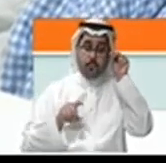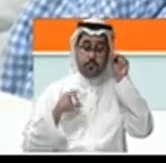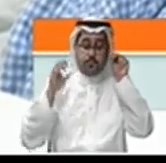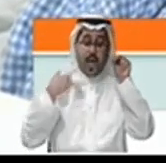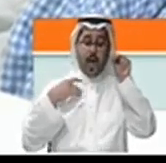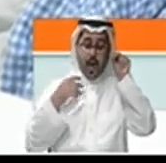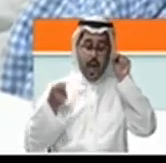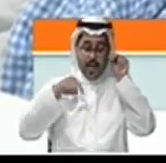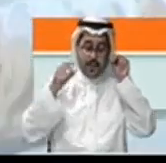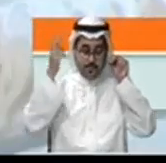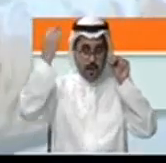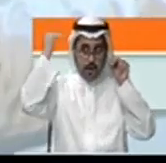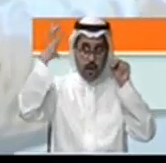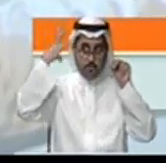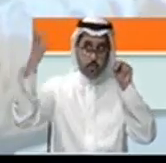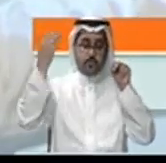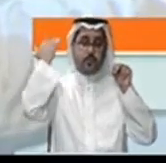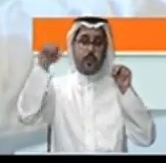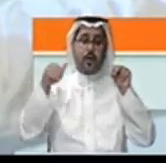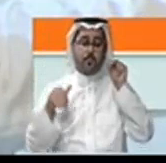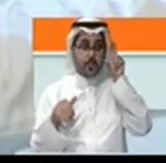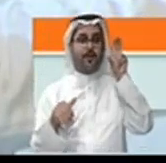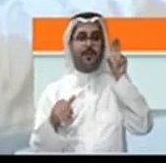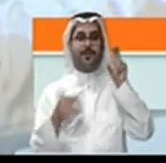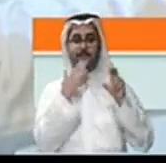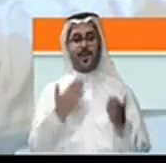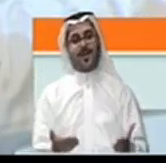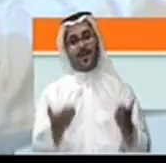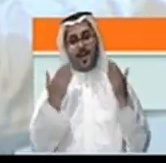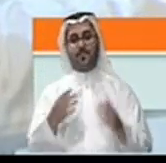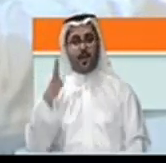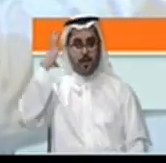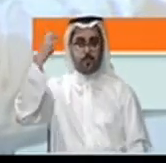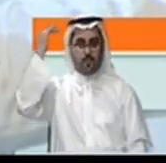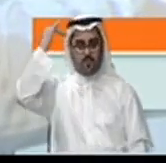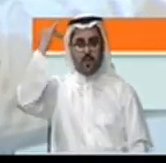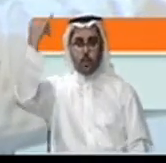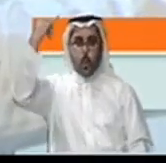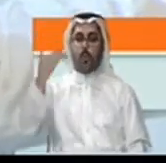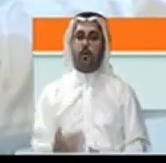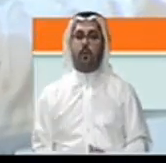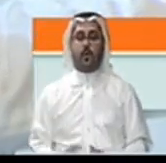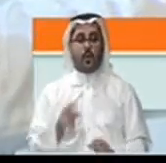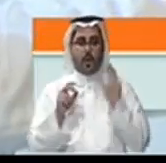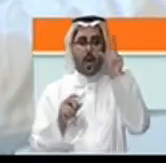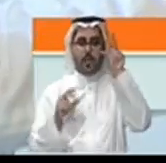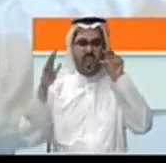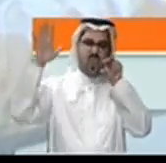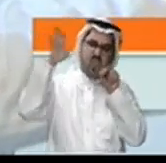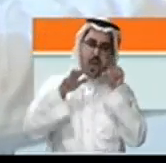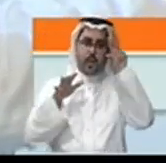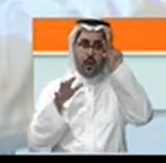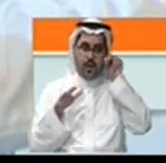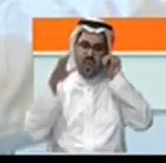الآن بتحسن ولله الحمد. وجود ورم بالغدة النخامية من النوع النازف، أثر على النظر وأدى إلى